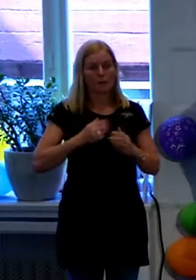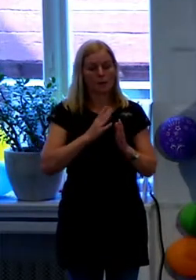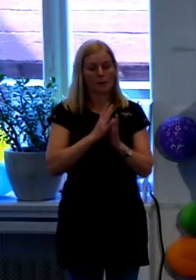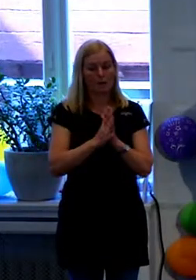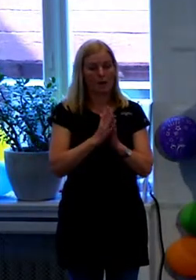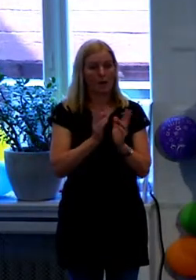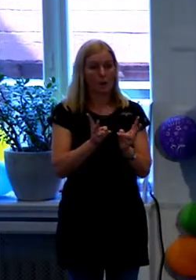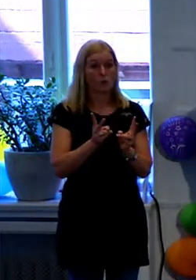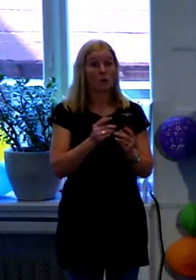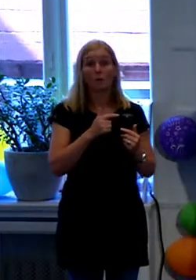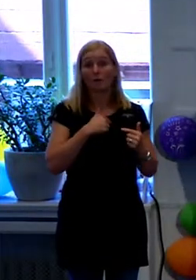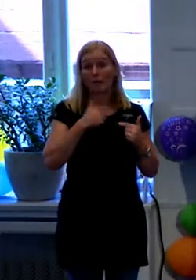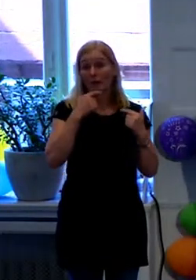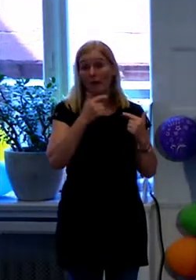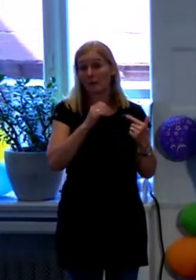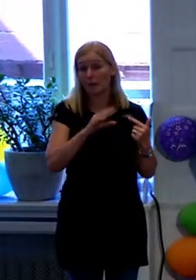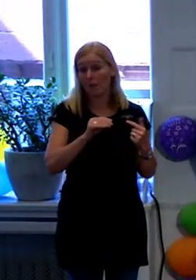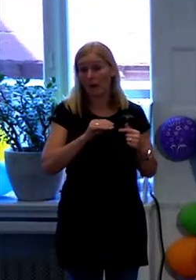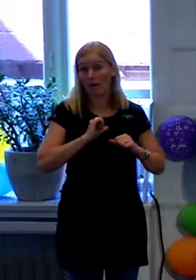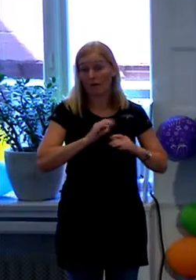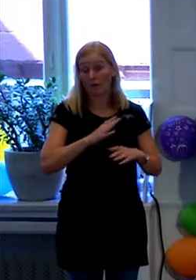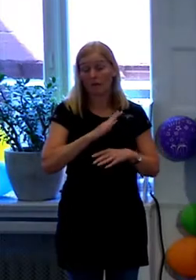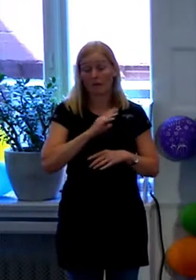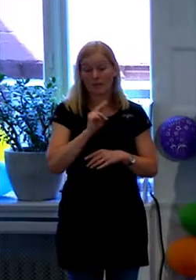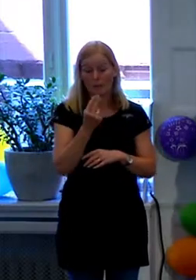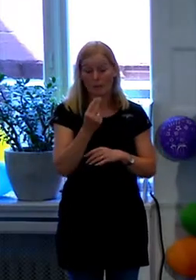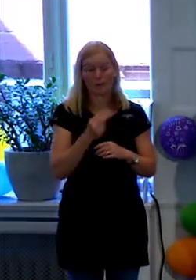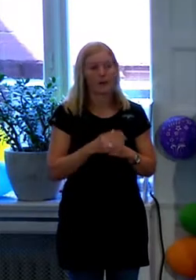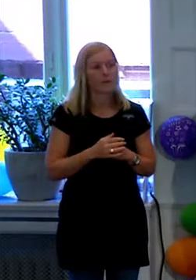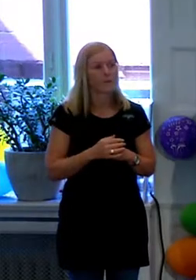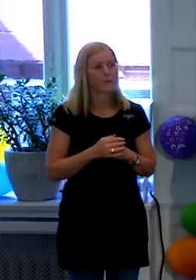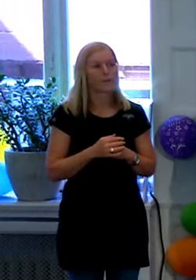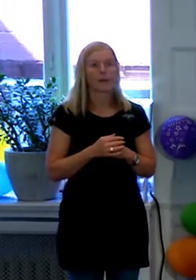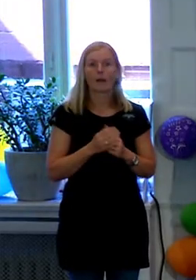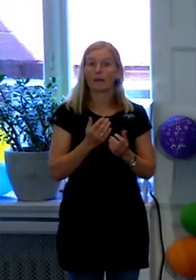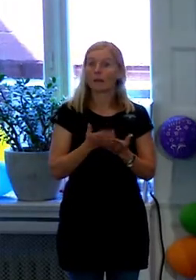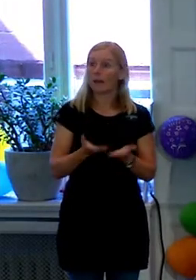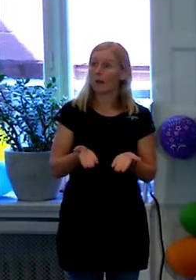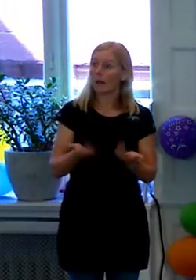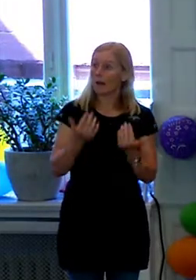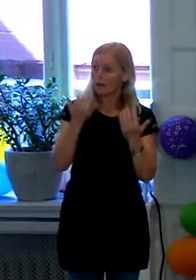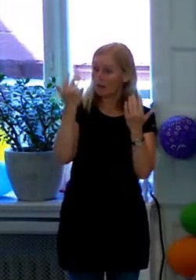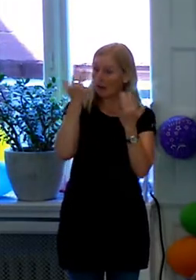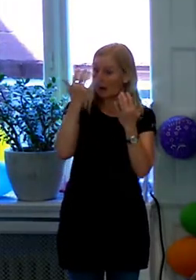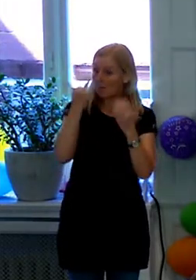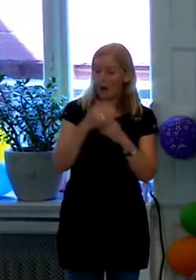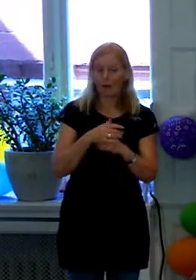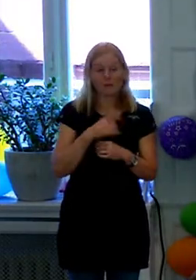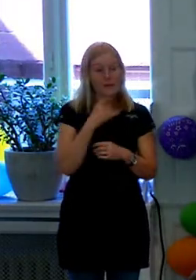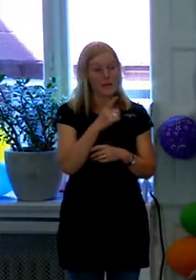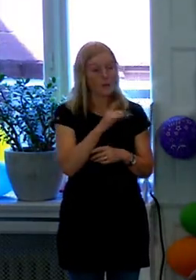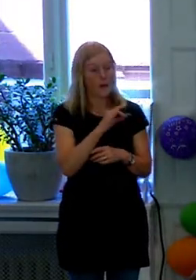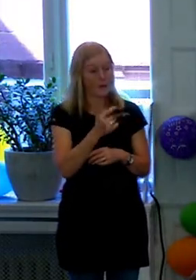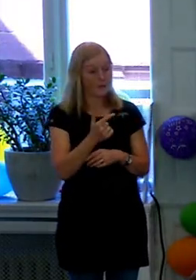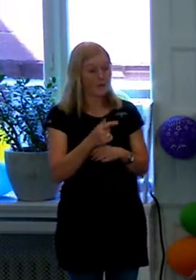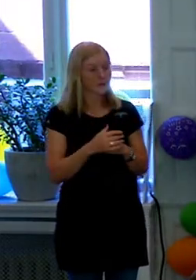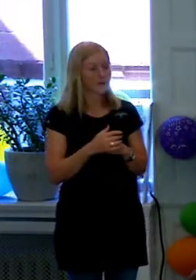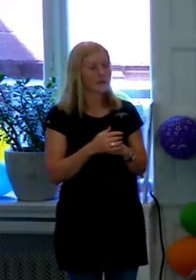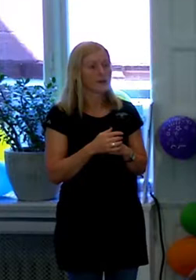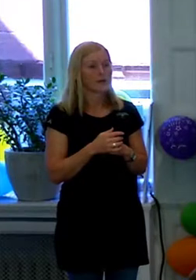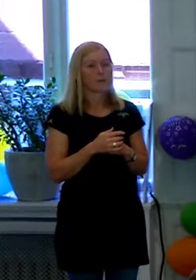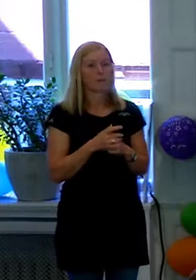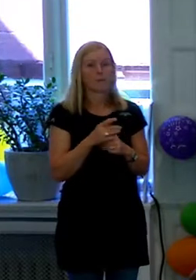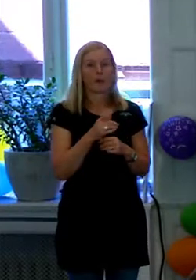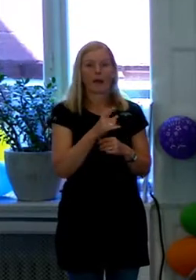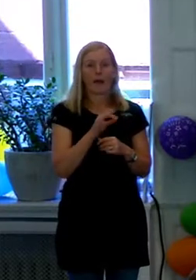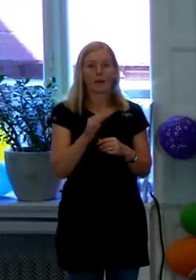persontrafiken. Men vi är väldigt tacksamma för att vi har den såklart. Mm. Det är inget lätt dilemma det här. Vad säger Lennart om buller? Nej, men alltså det är ju